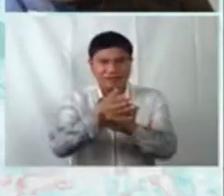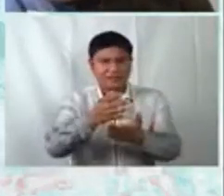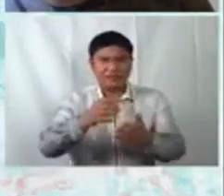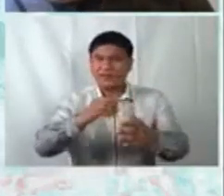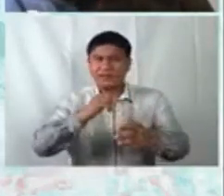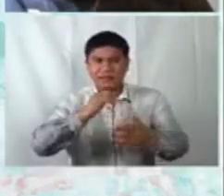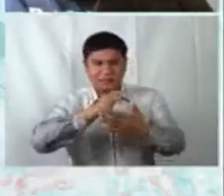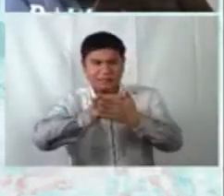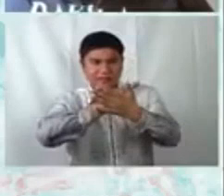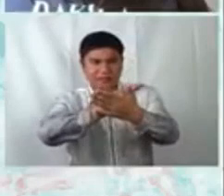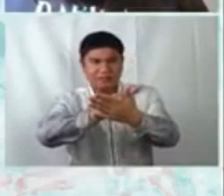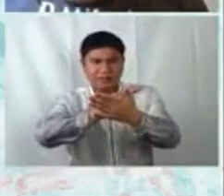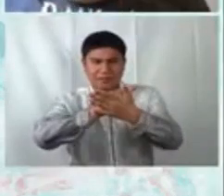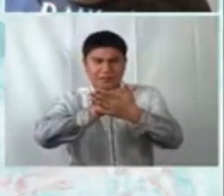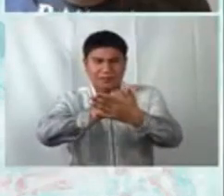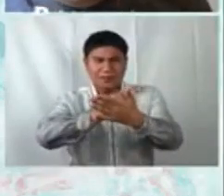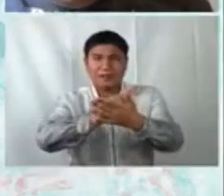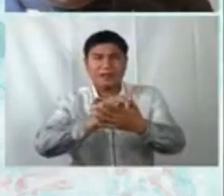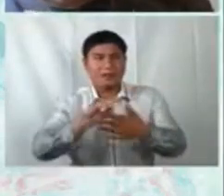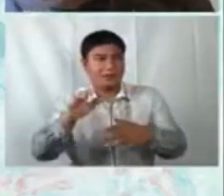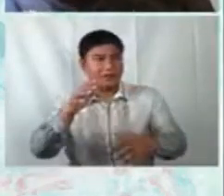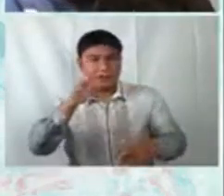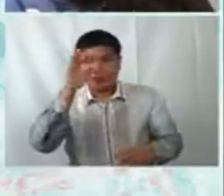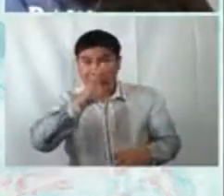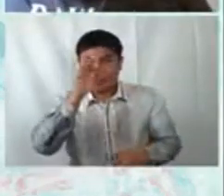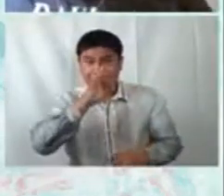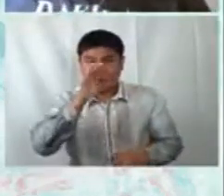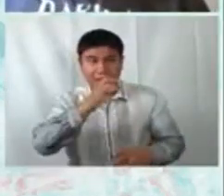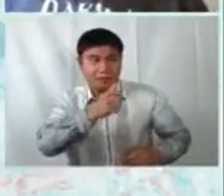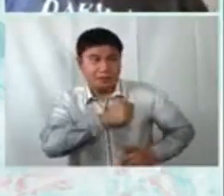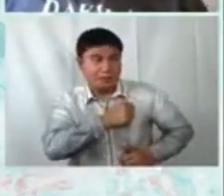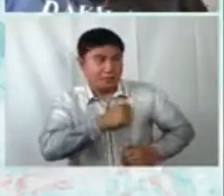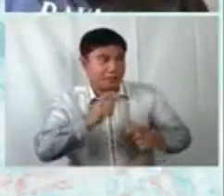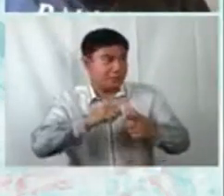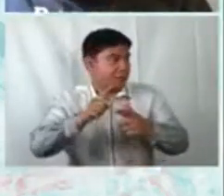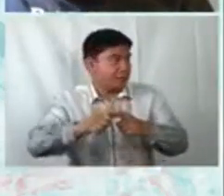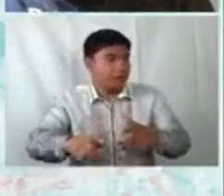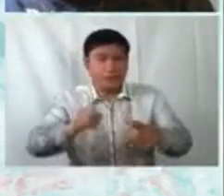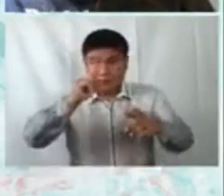yung mga kawal na Pilipino at dun ho, napagdesisyonan ni Emilio